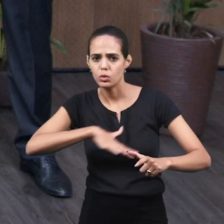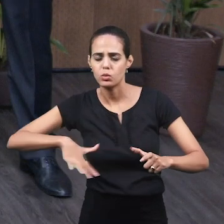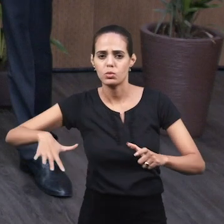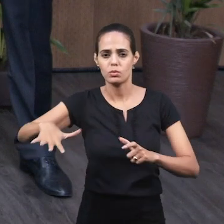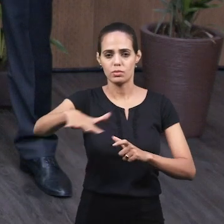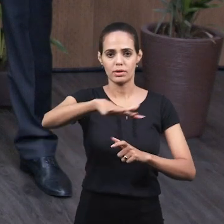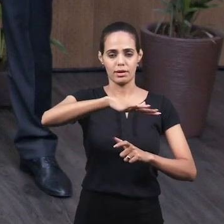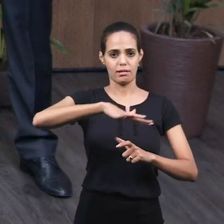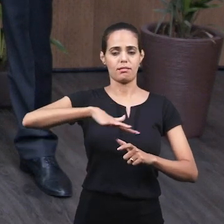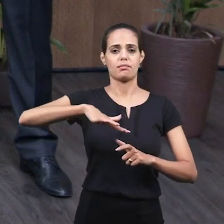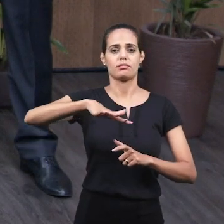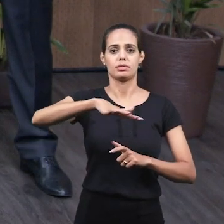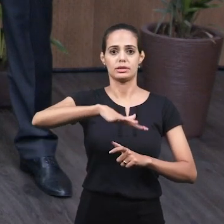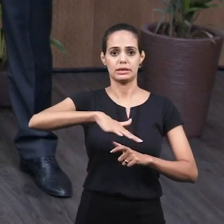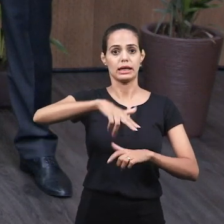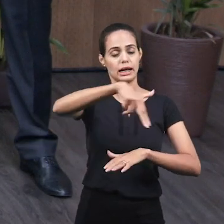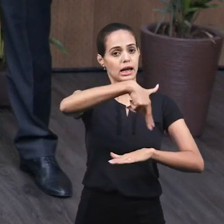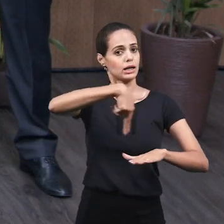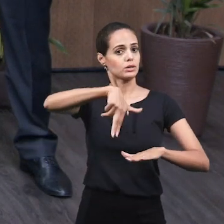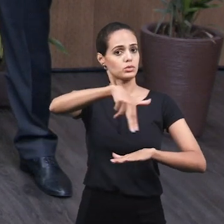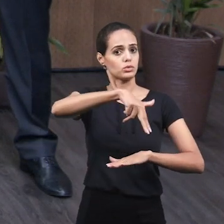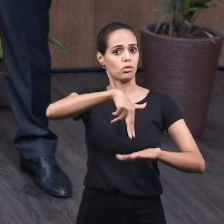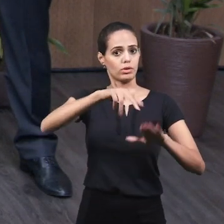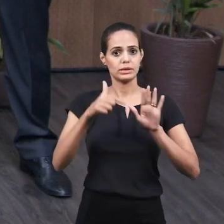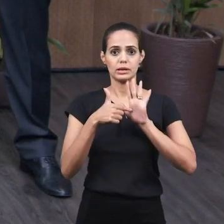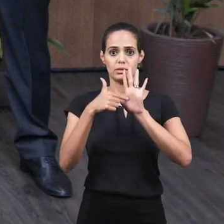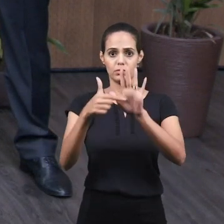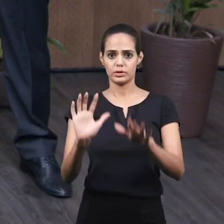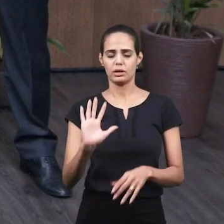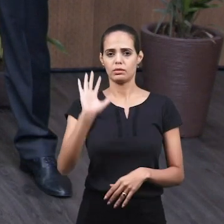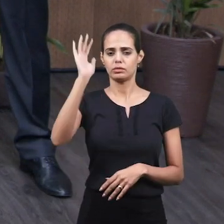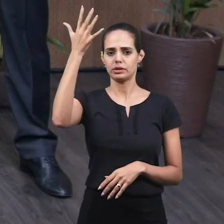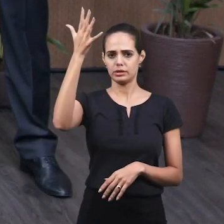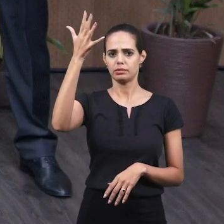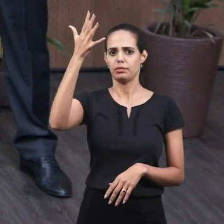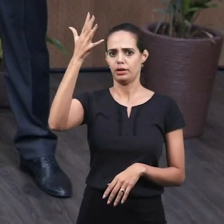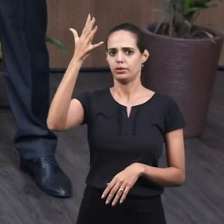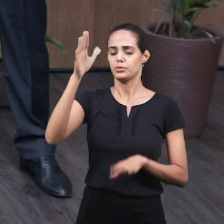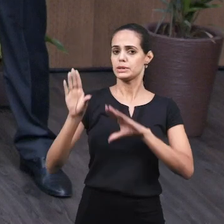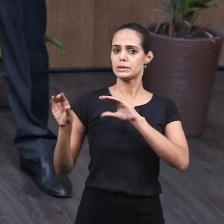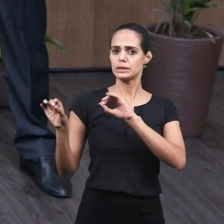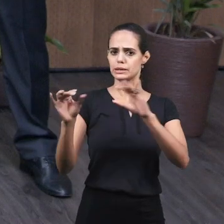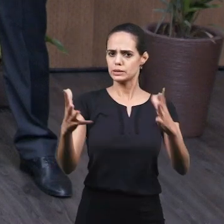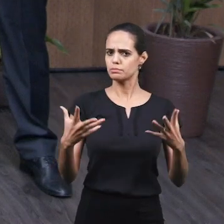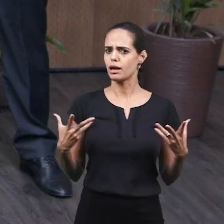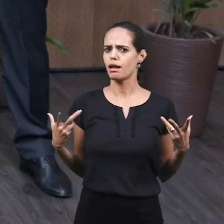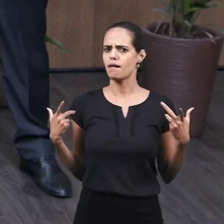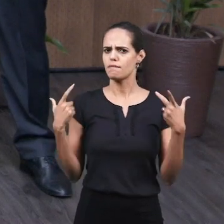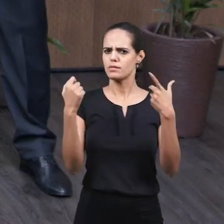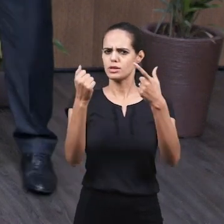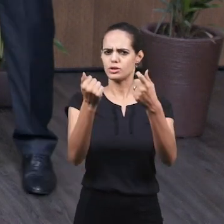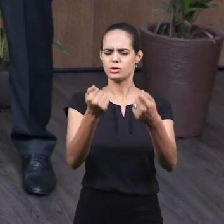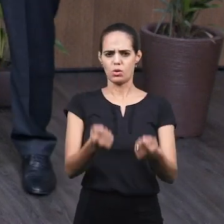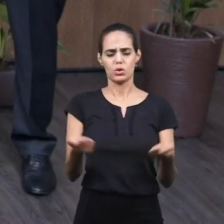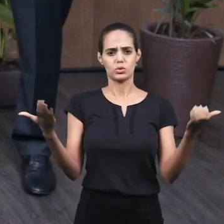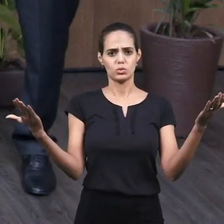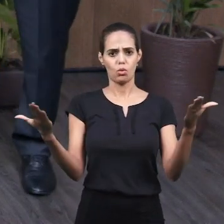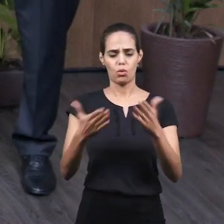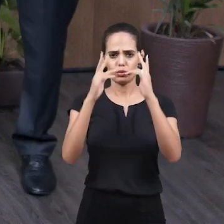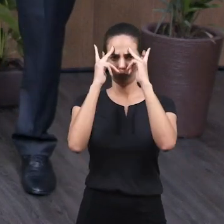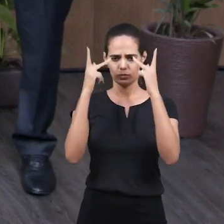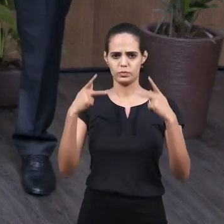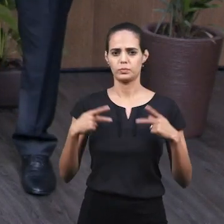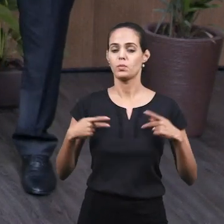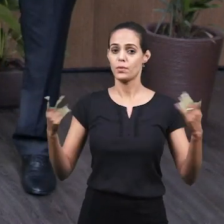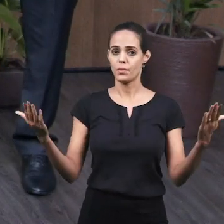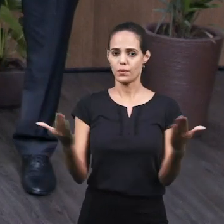et des faits qui sont riches en enseignements pour l'homme de nos jours. Des enseignements